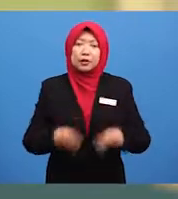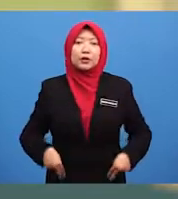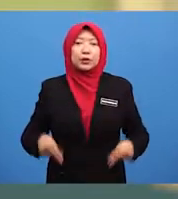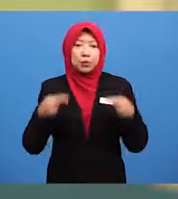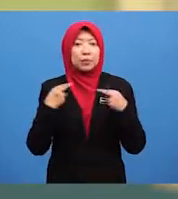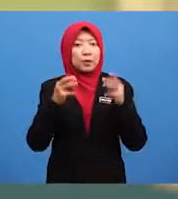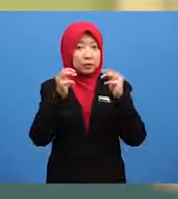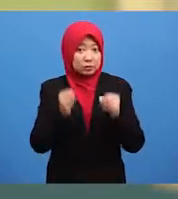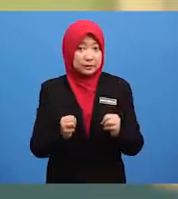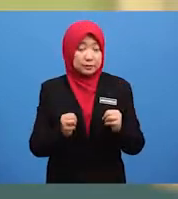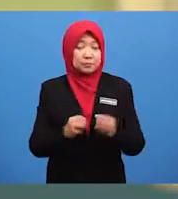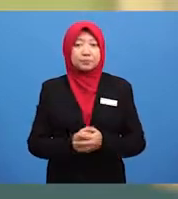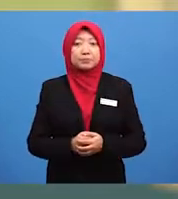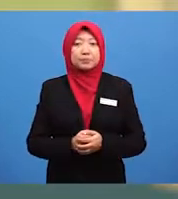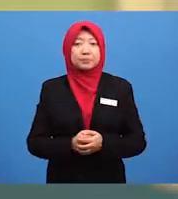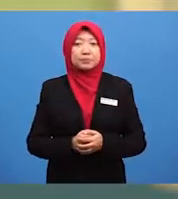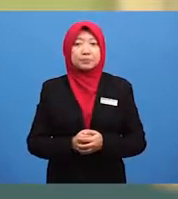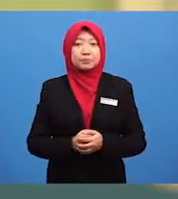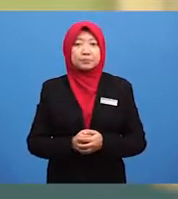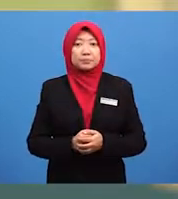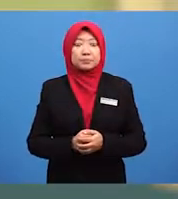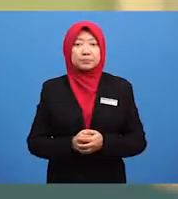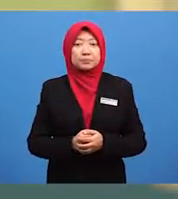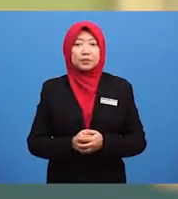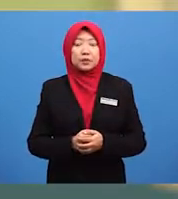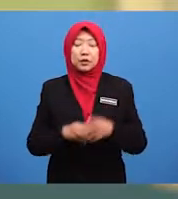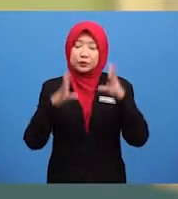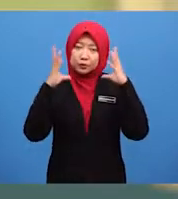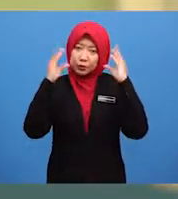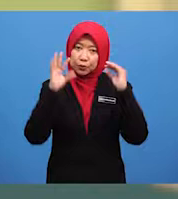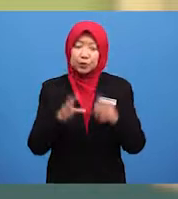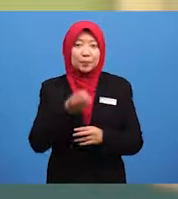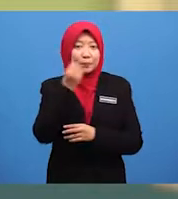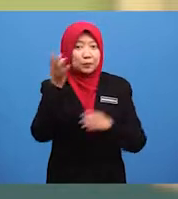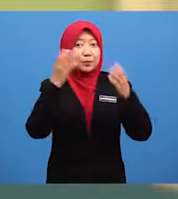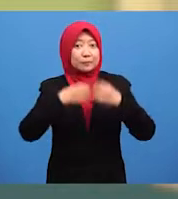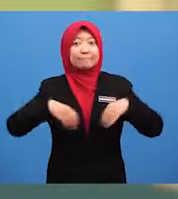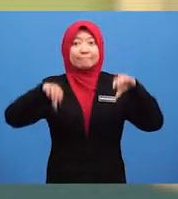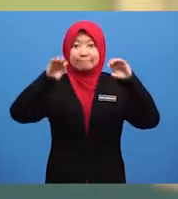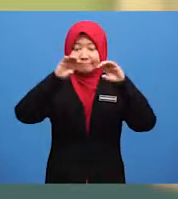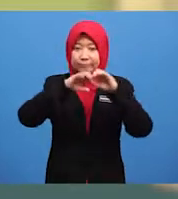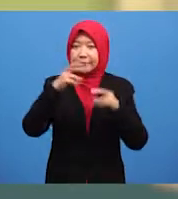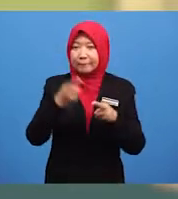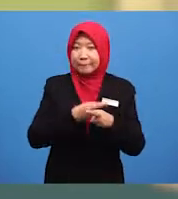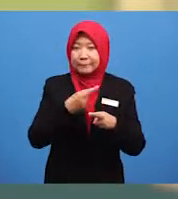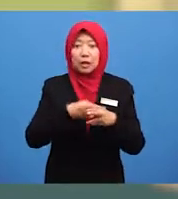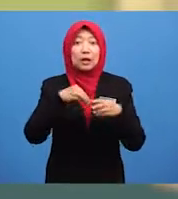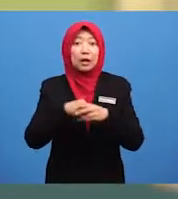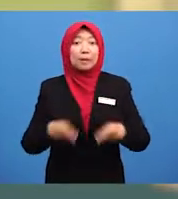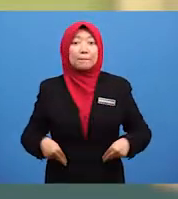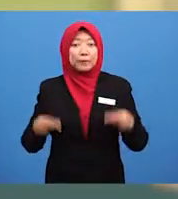manusia. Okey, cikgu hendak buat satu analogi tentang sungai. Dalam kehidupan